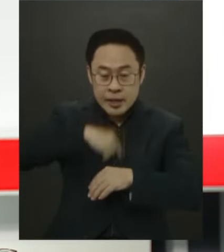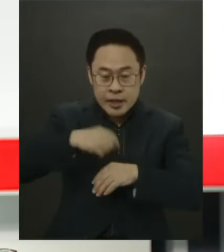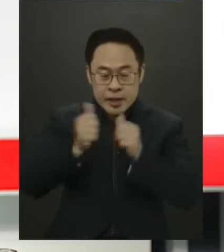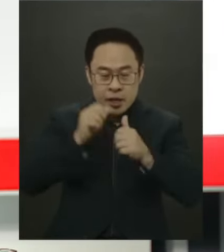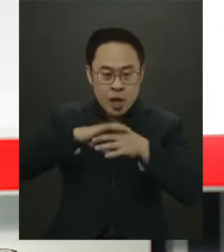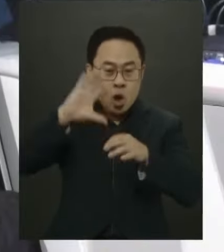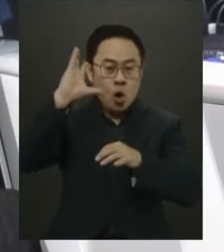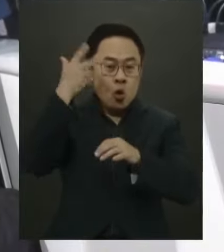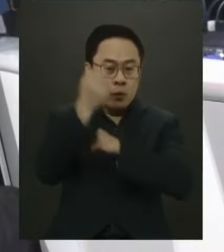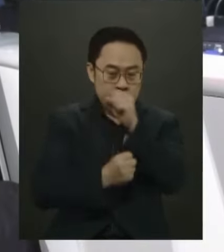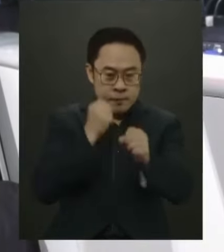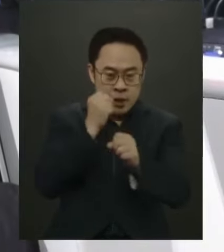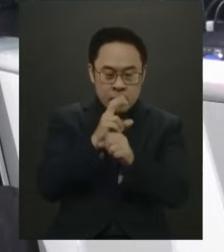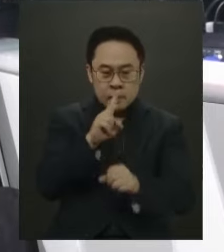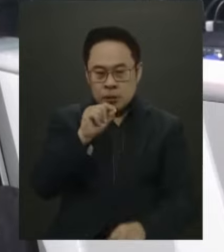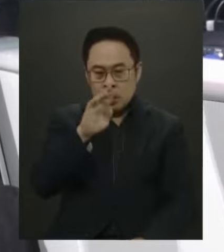ครั้งนี้กันหน่อยค่ะ